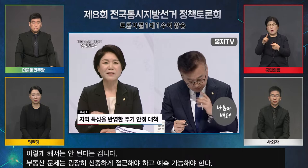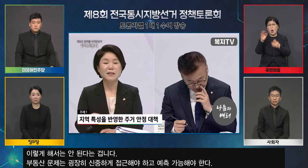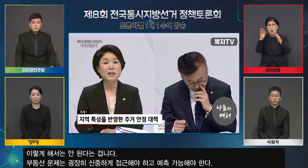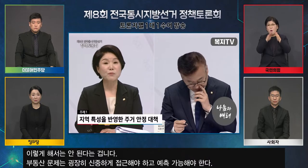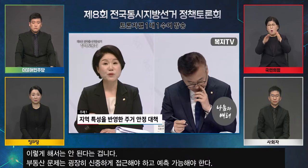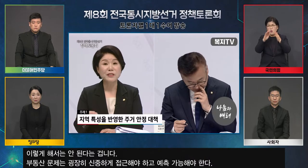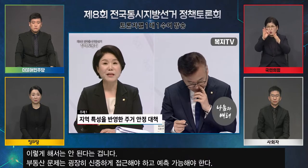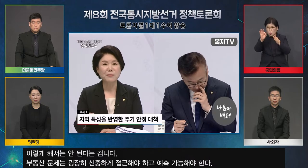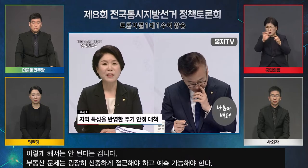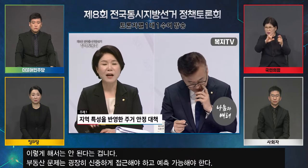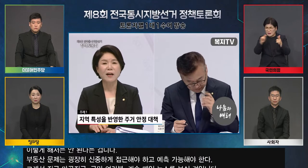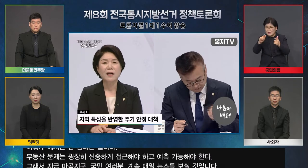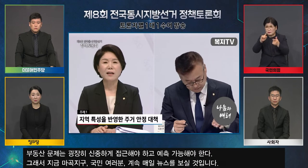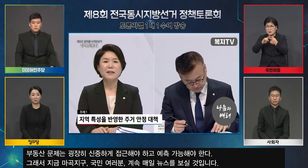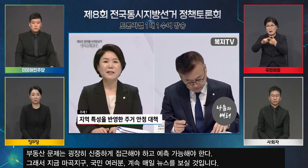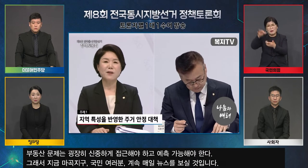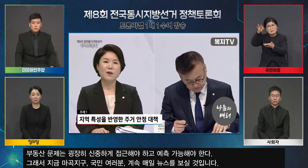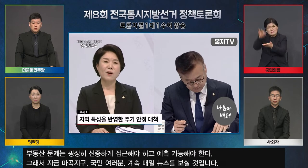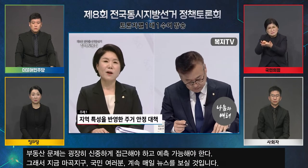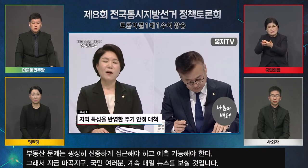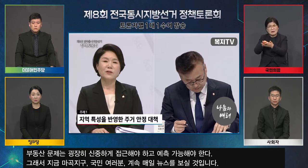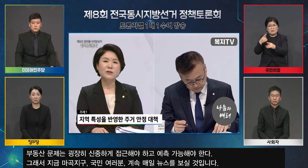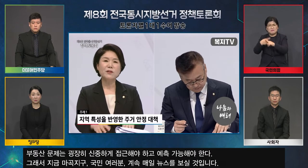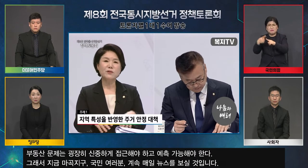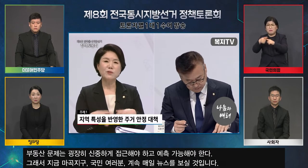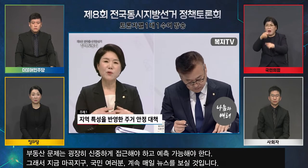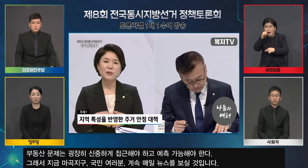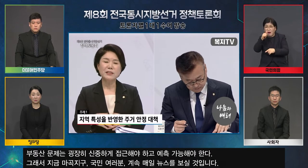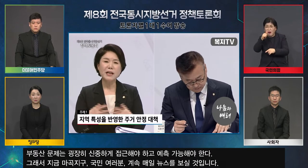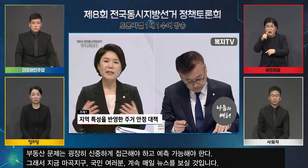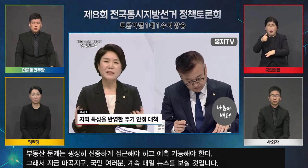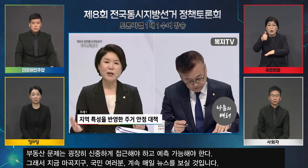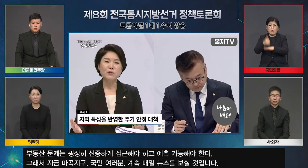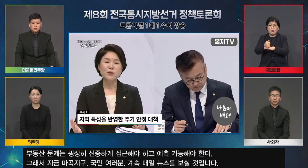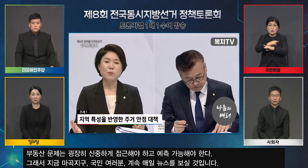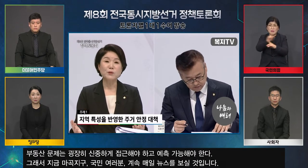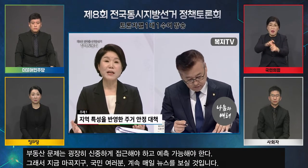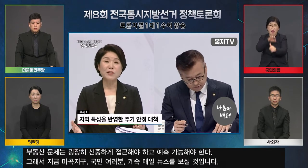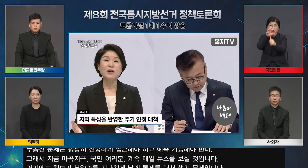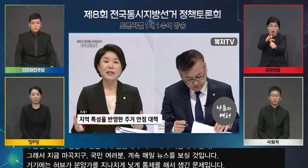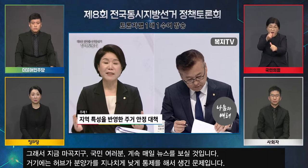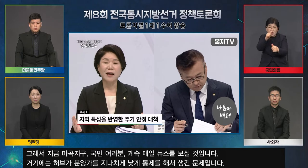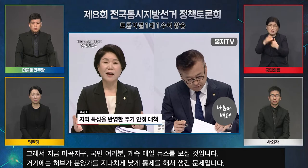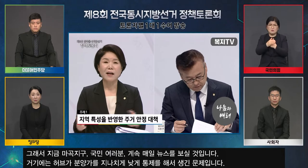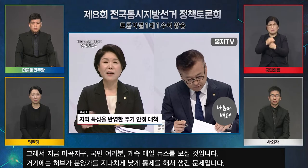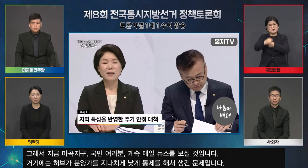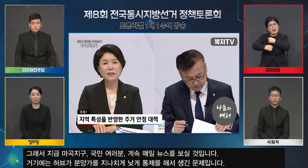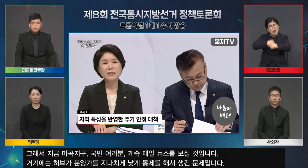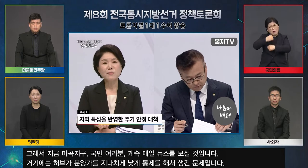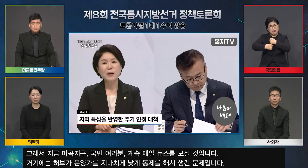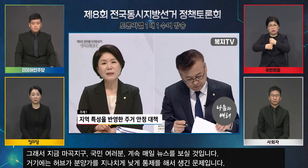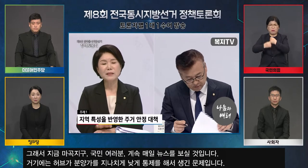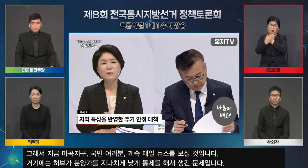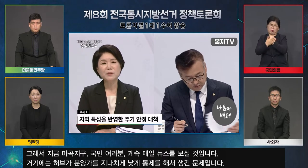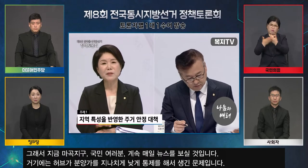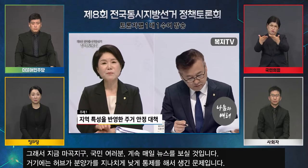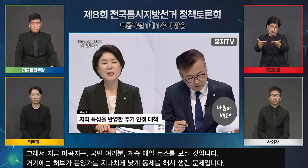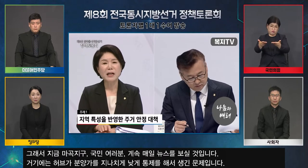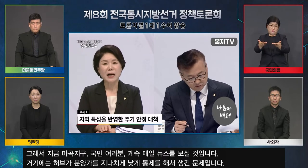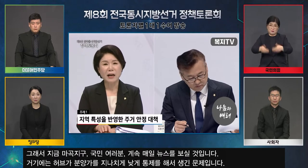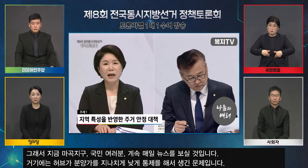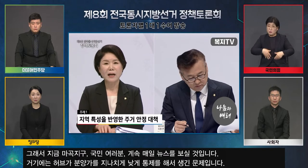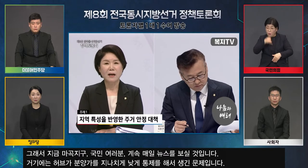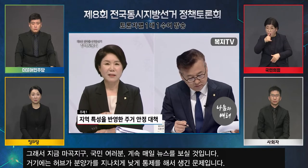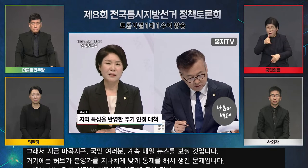통제를 해서 생긴 문제입니다. 그래서 어느 정도 시장의 자율성을 보장해줘야 된다. 그렇지만 지금은